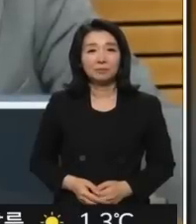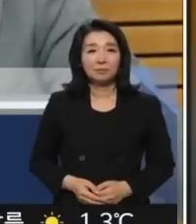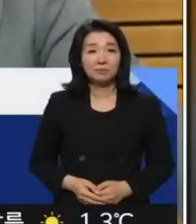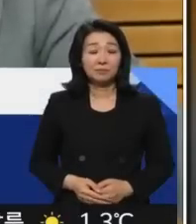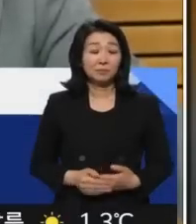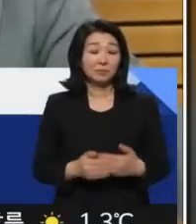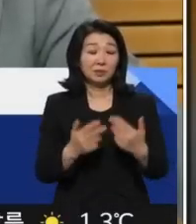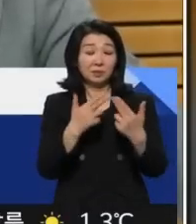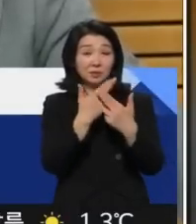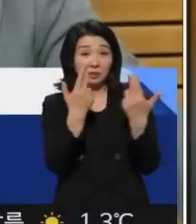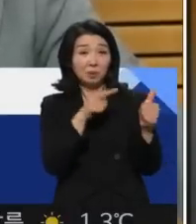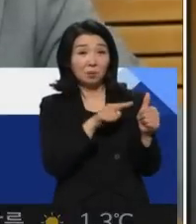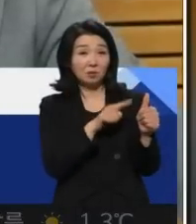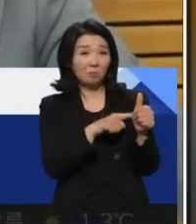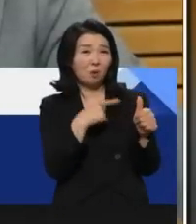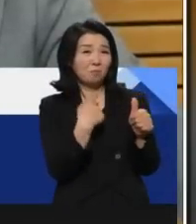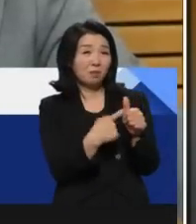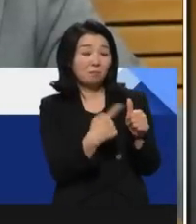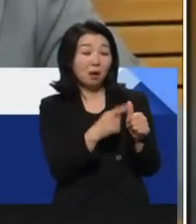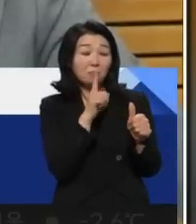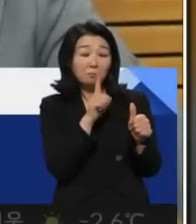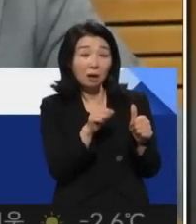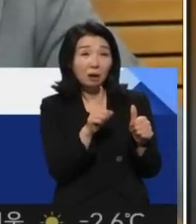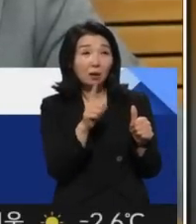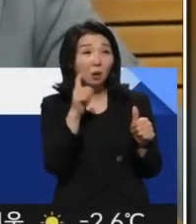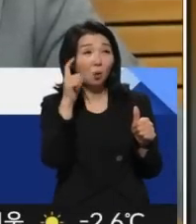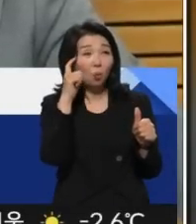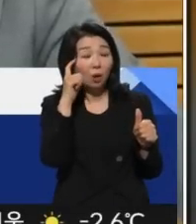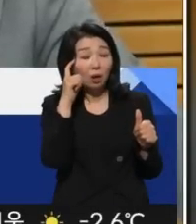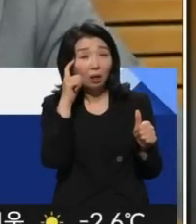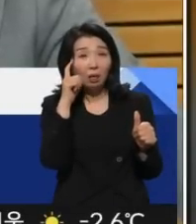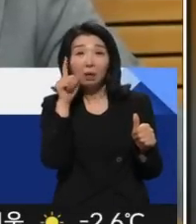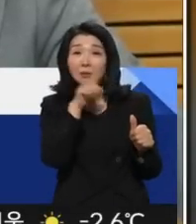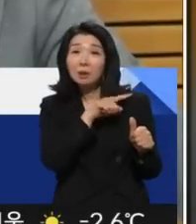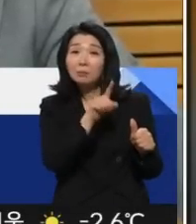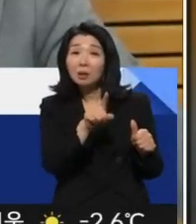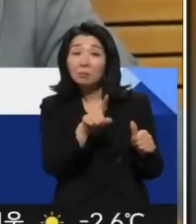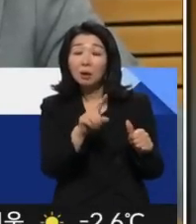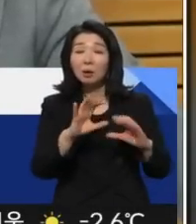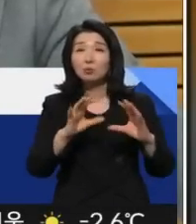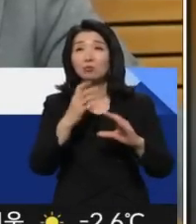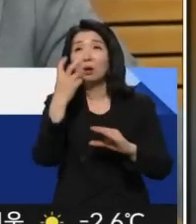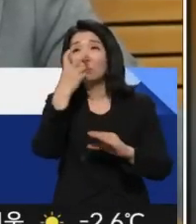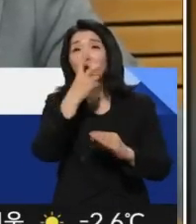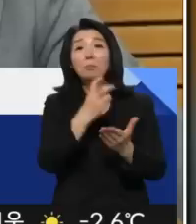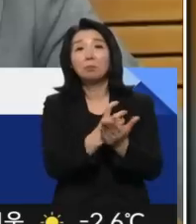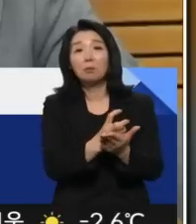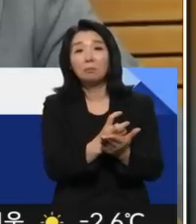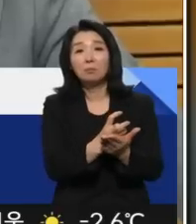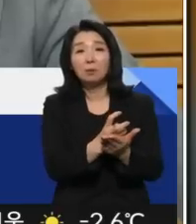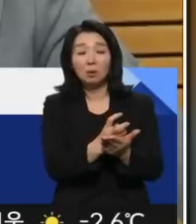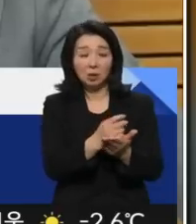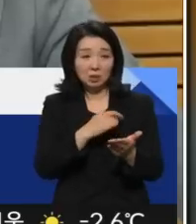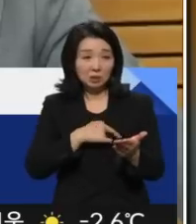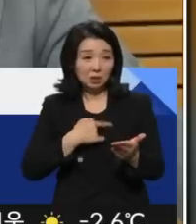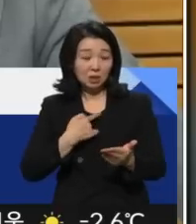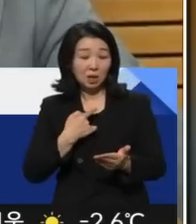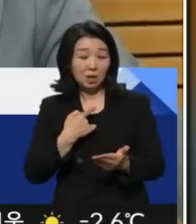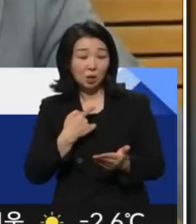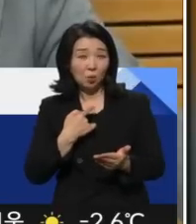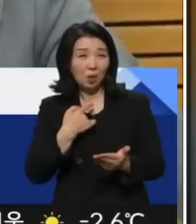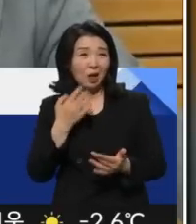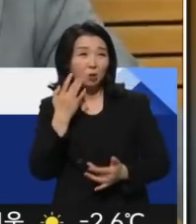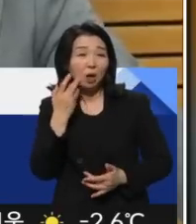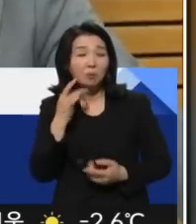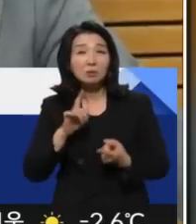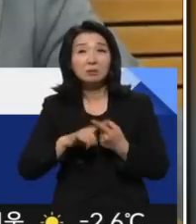이재명 대표에게를 비판하는 발언은 이적 행위다. 옛날에 이제 국가보안법 논리 아니겠습니까? 그러니까 자기가 싸웠던 그